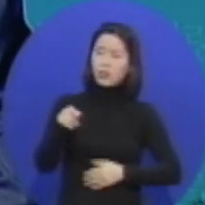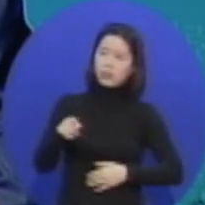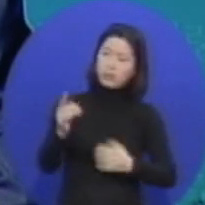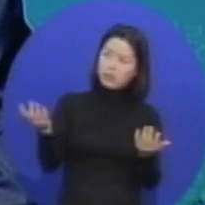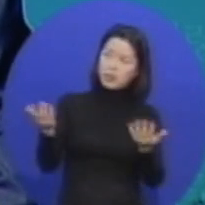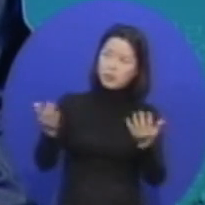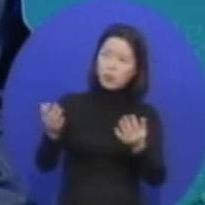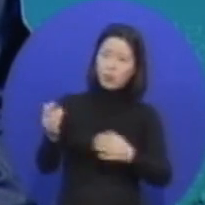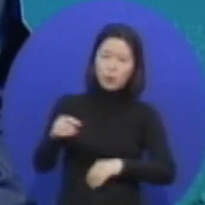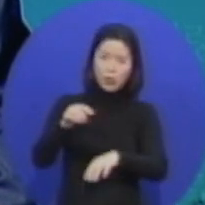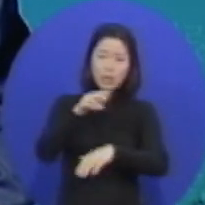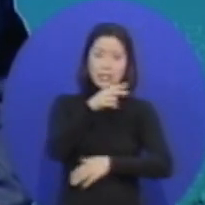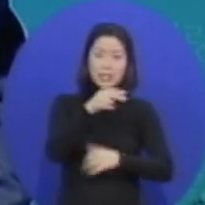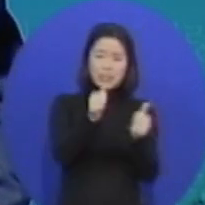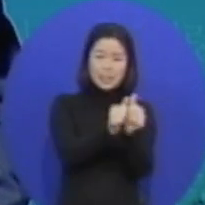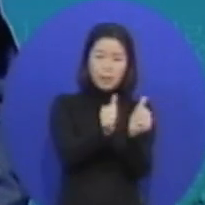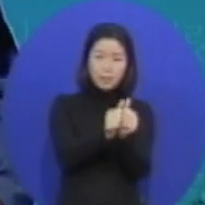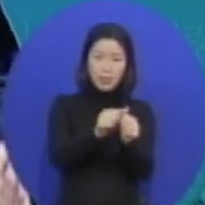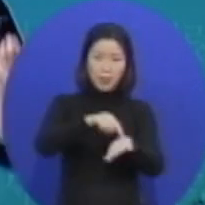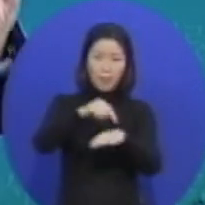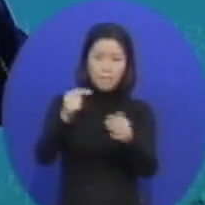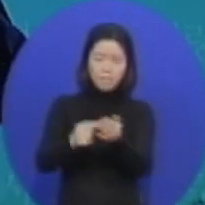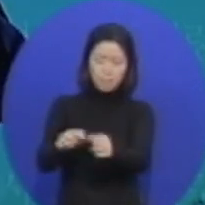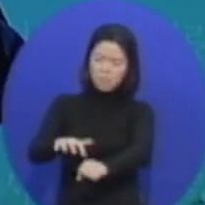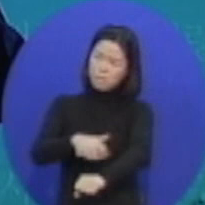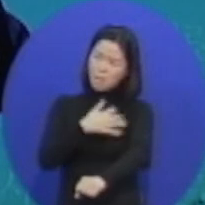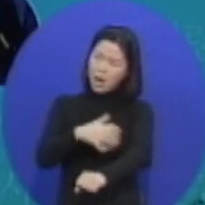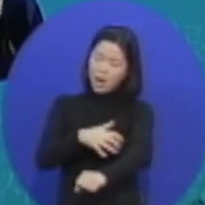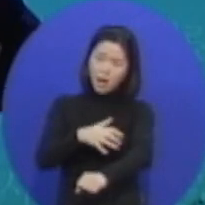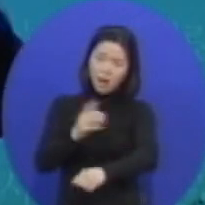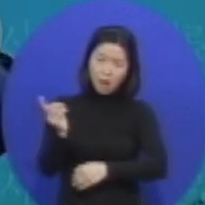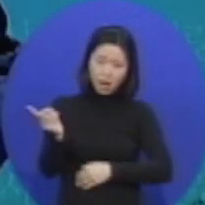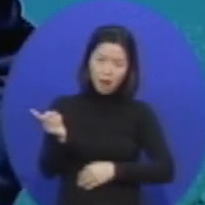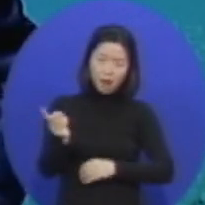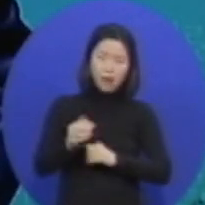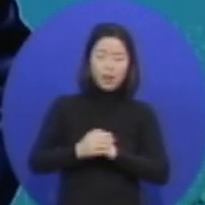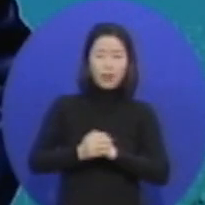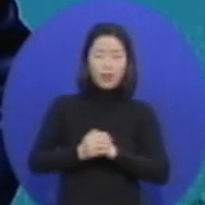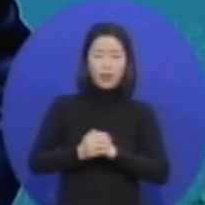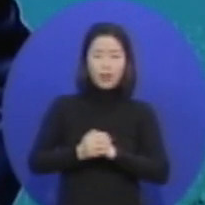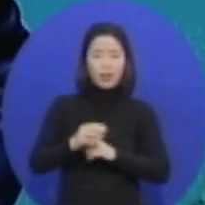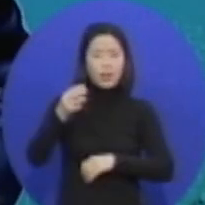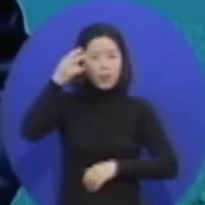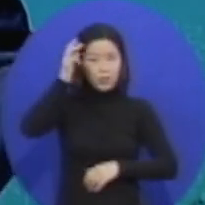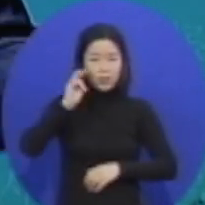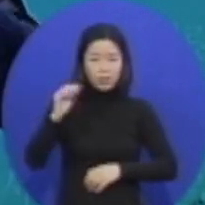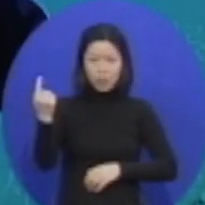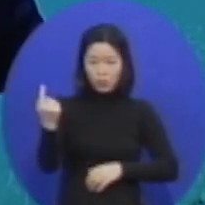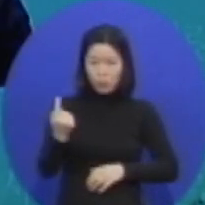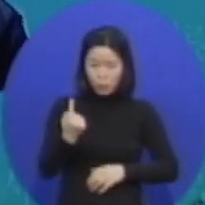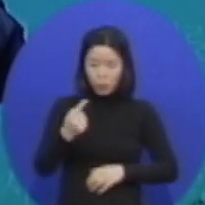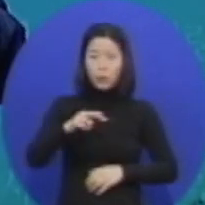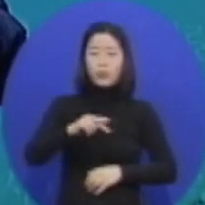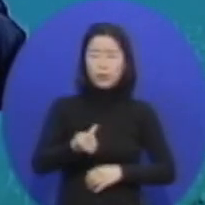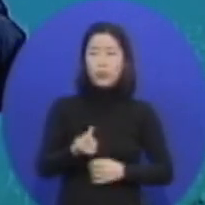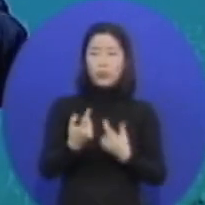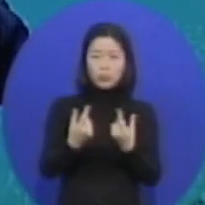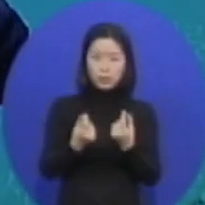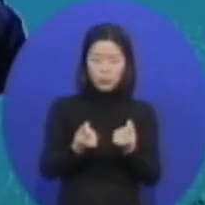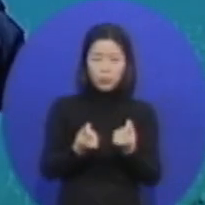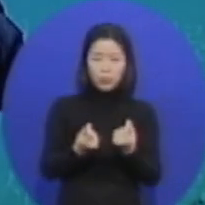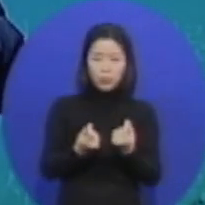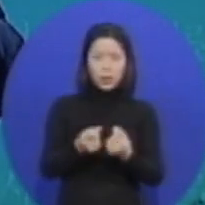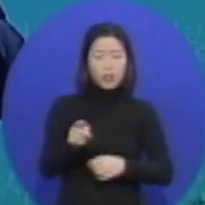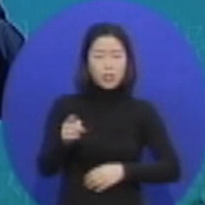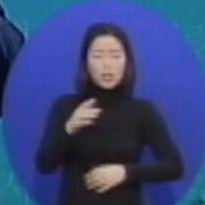불쾌해 진 겁니다 그 마리아가 자기 집에 들어온 것도 그렇고 예수님이 여자가 누군지를